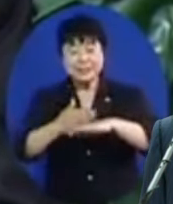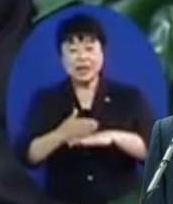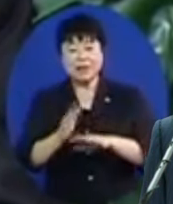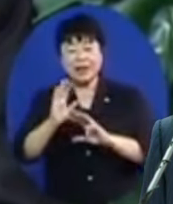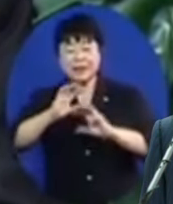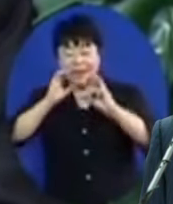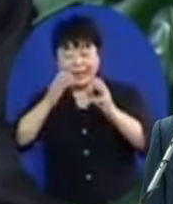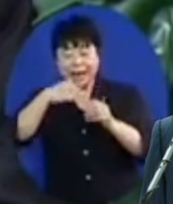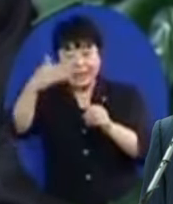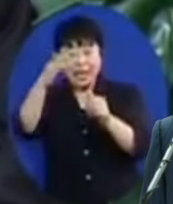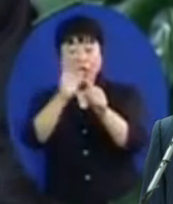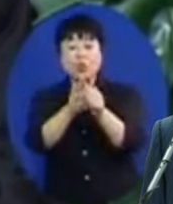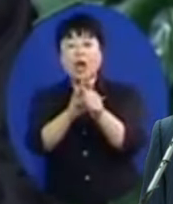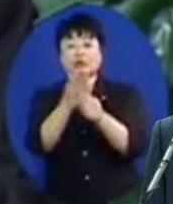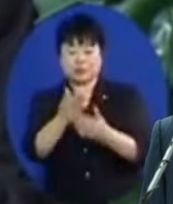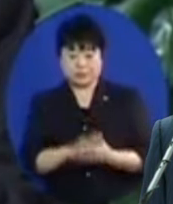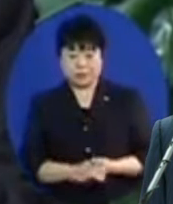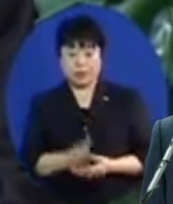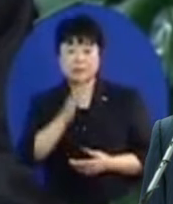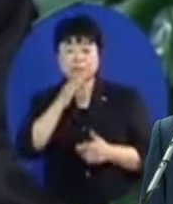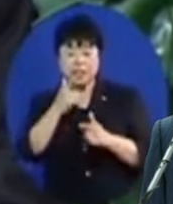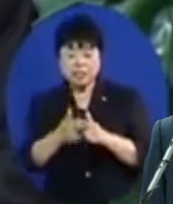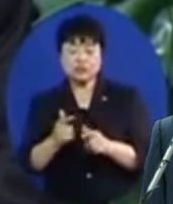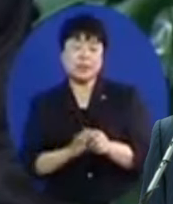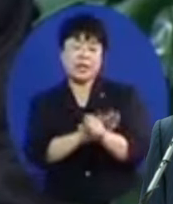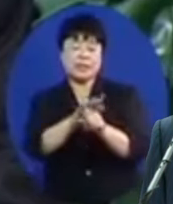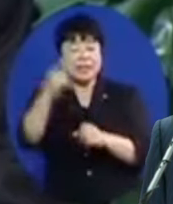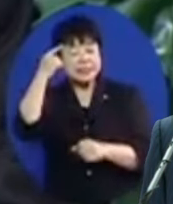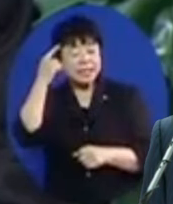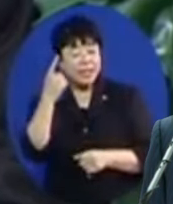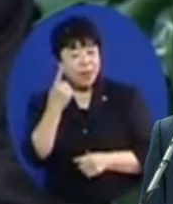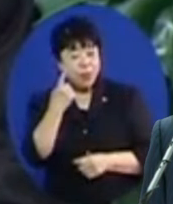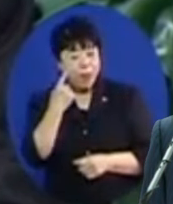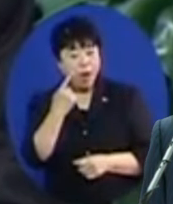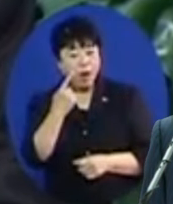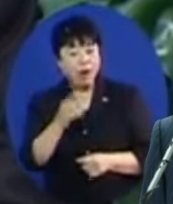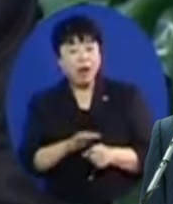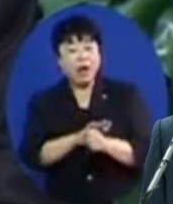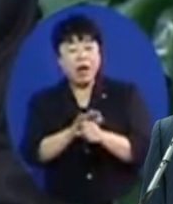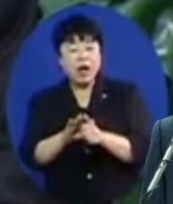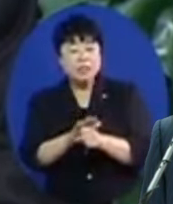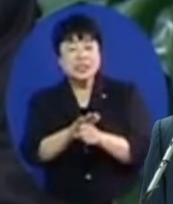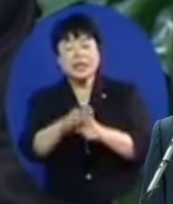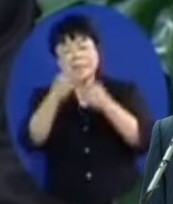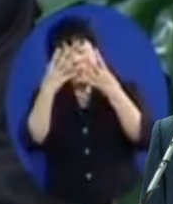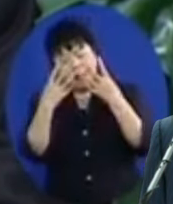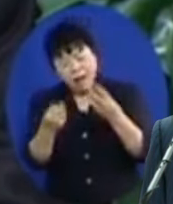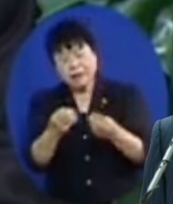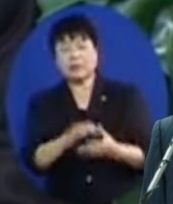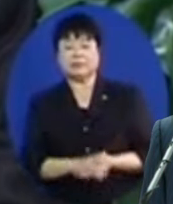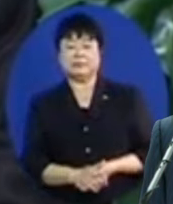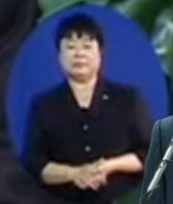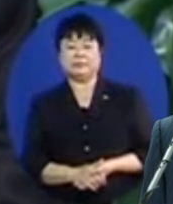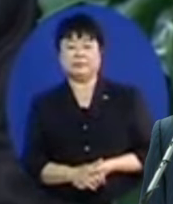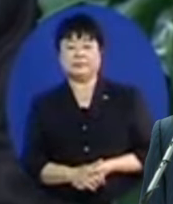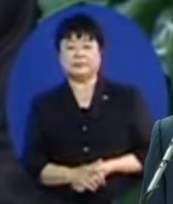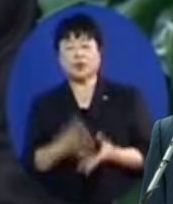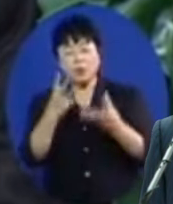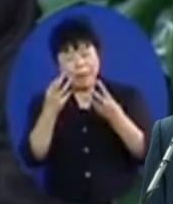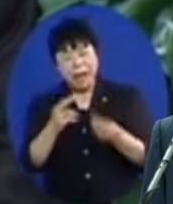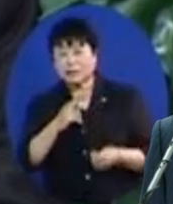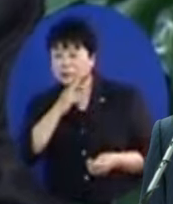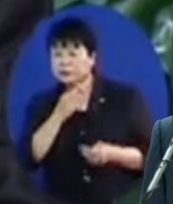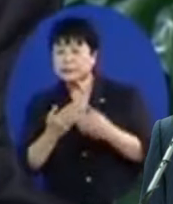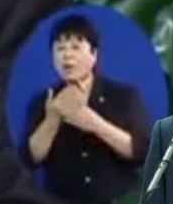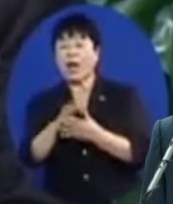가게 만들어주신 것입니다. 정말 예수님의 사랑을 생각하면 어떤 데는 좀 사랑이 너무 많지 않느냐 의심이 생길 정도인